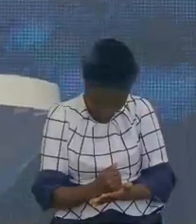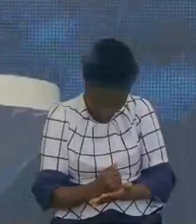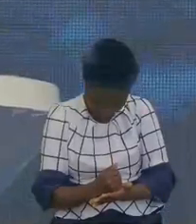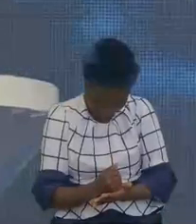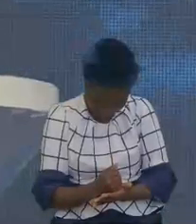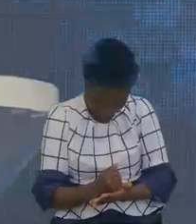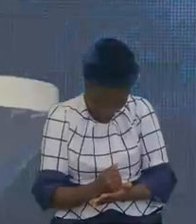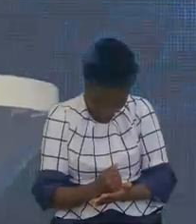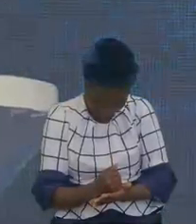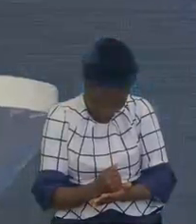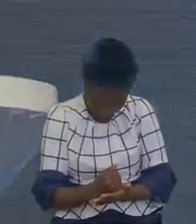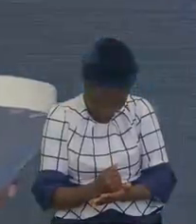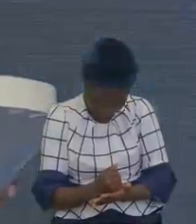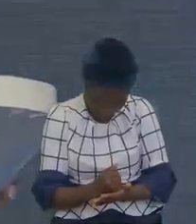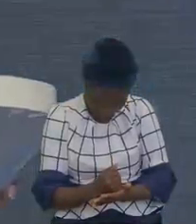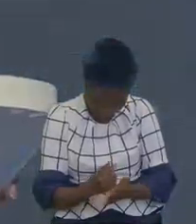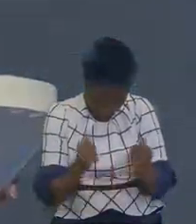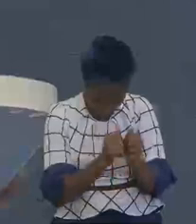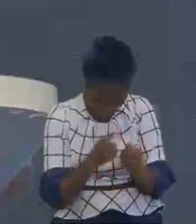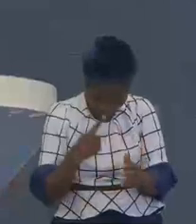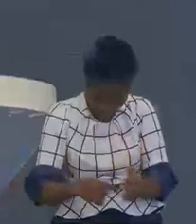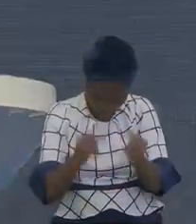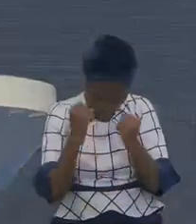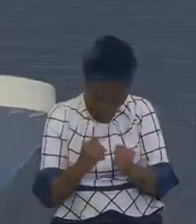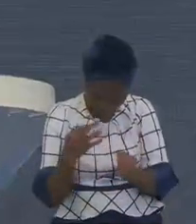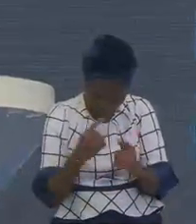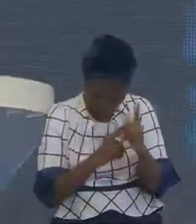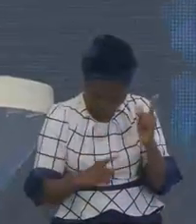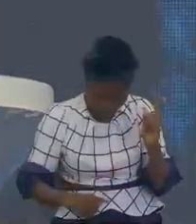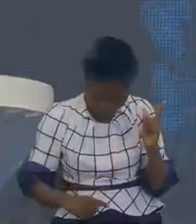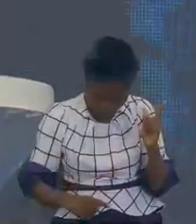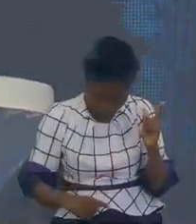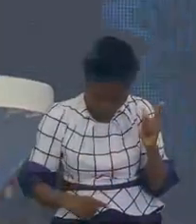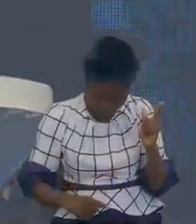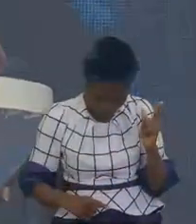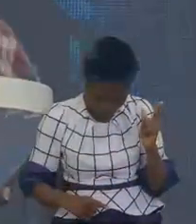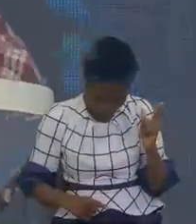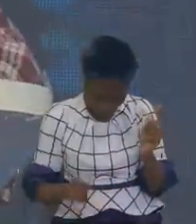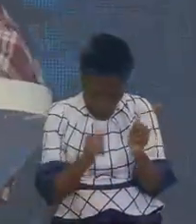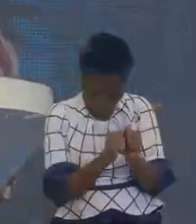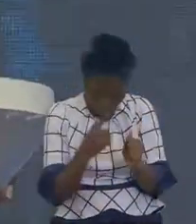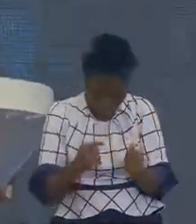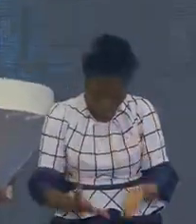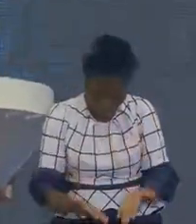Que la puissance du Seigneur, avec l'élévation du Seigneur,